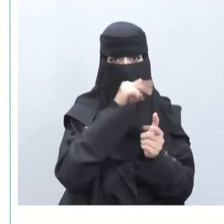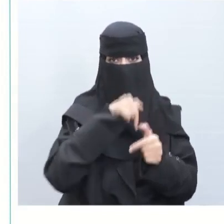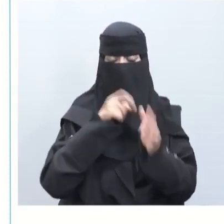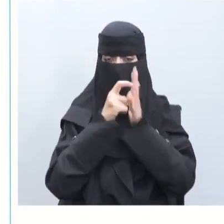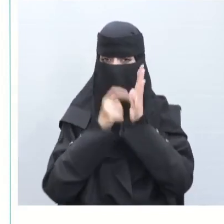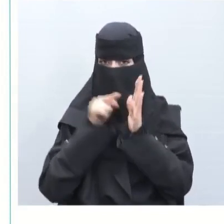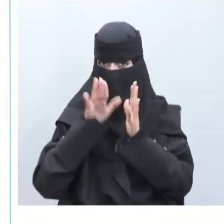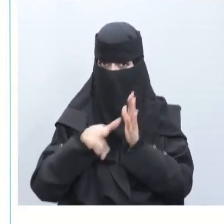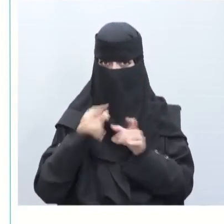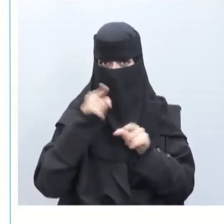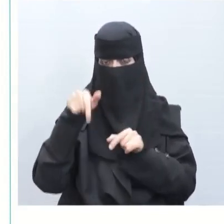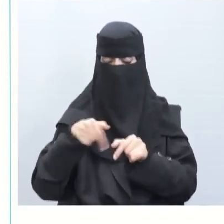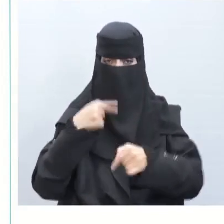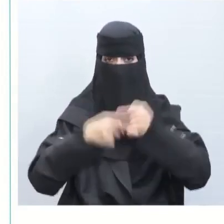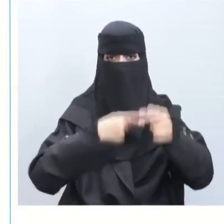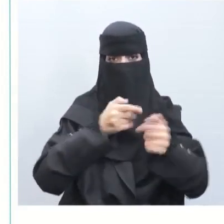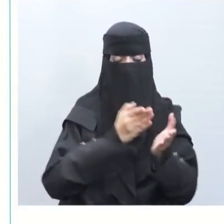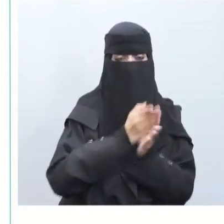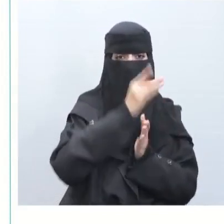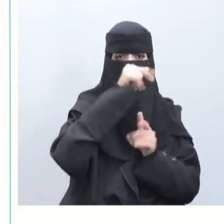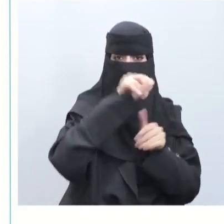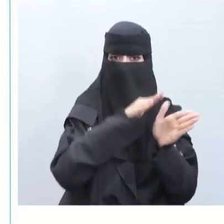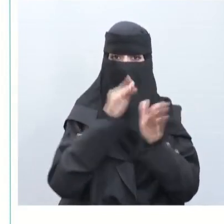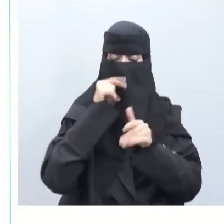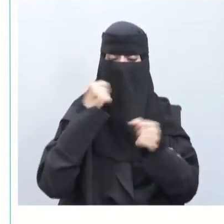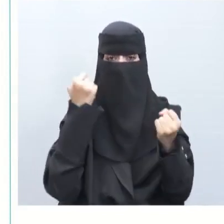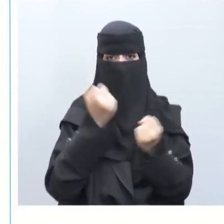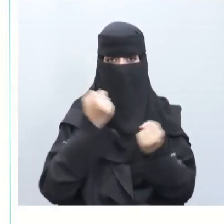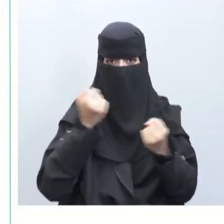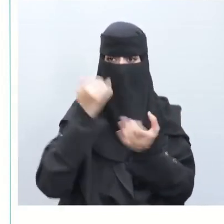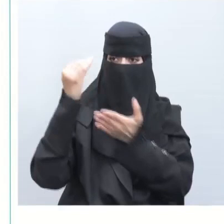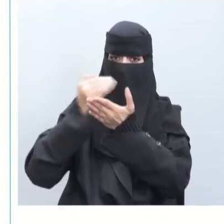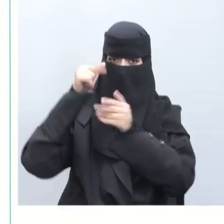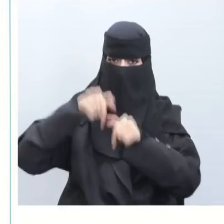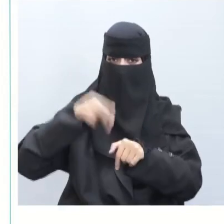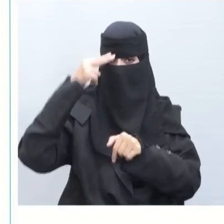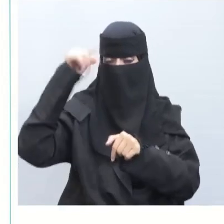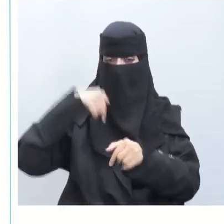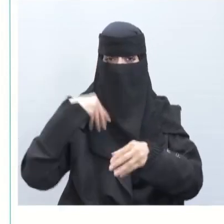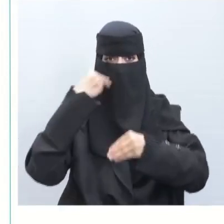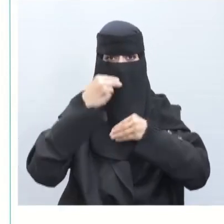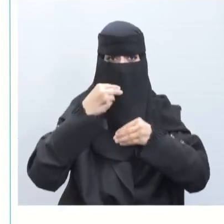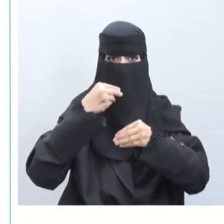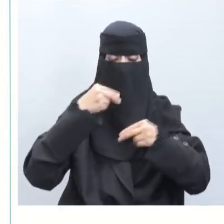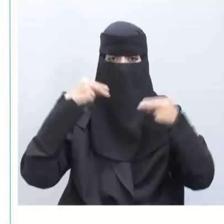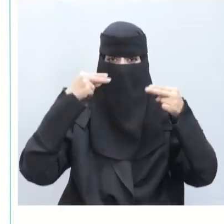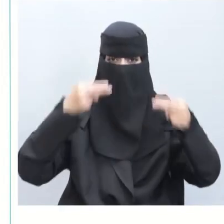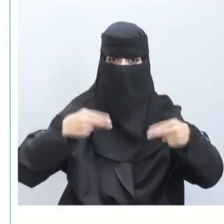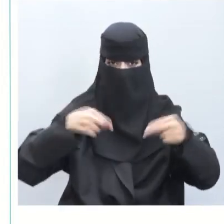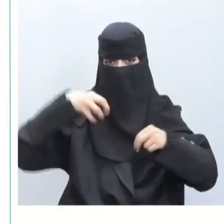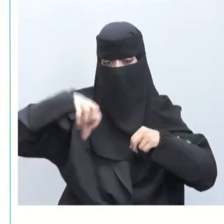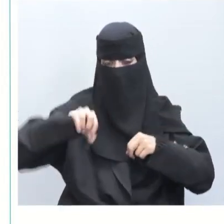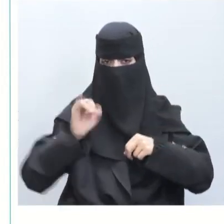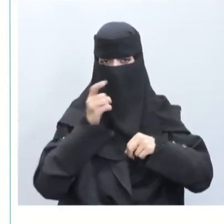والقوانين هي لاستدامه الانشطه الاقتصاديه في المملكه وايضا الفعاليات جزء من هذا